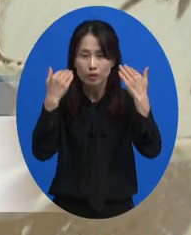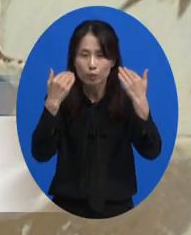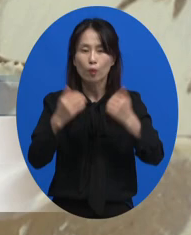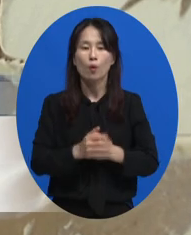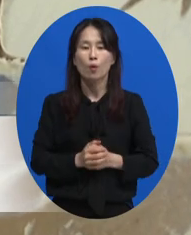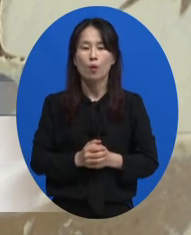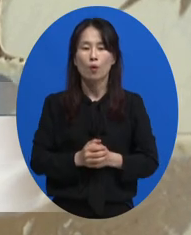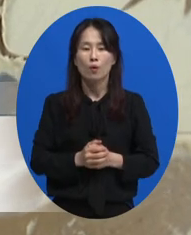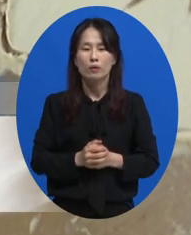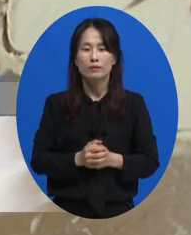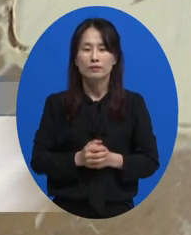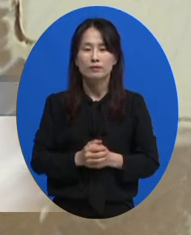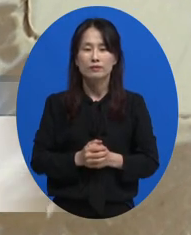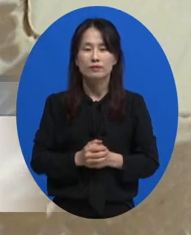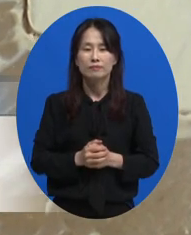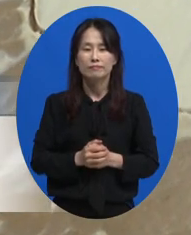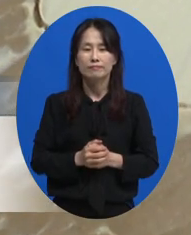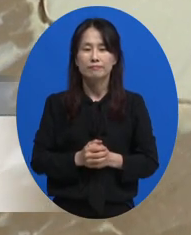이제 금년에